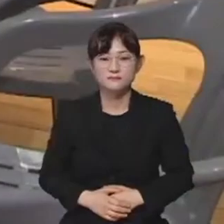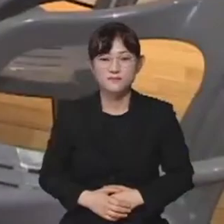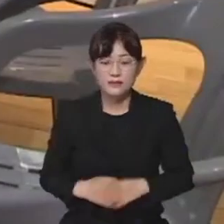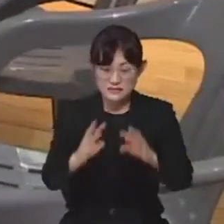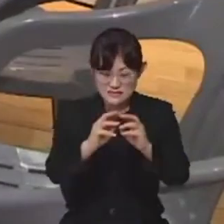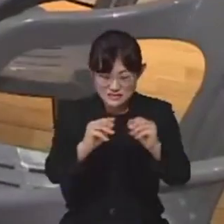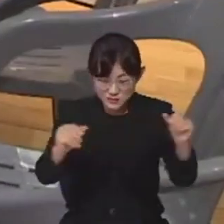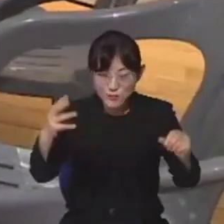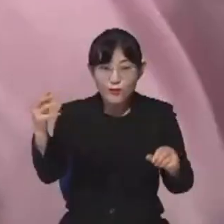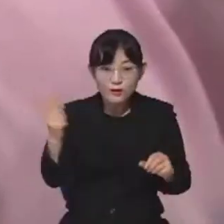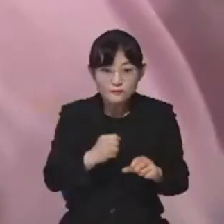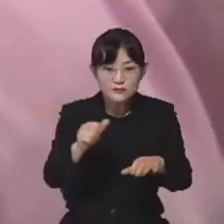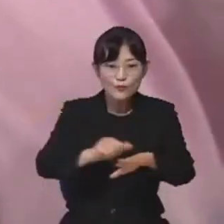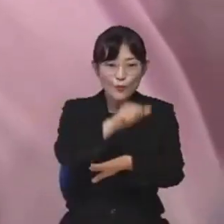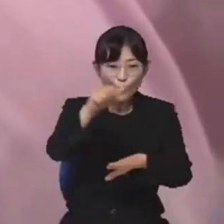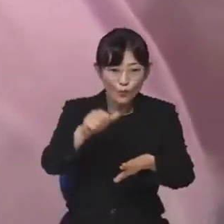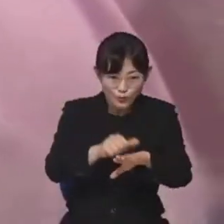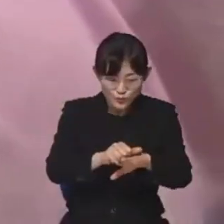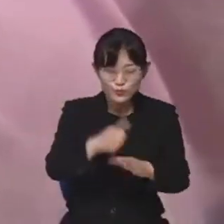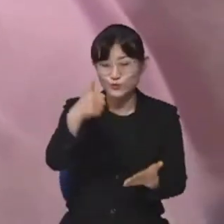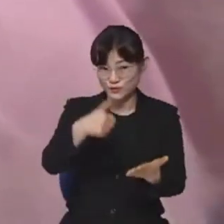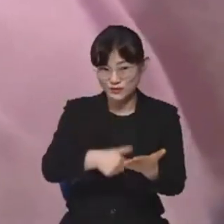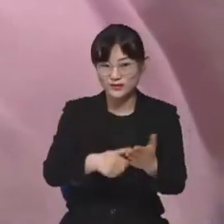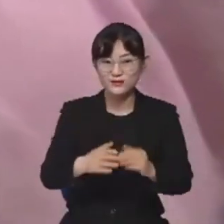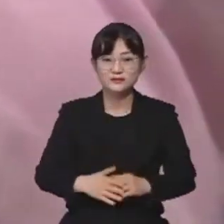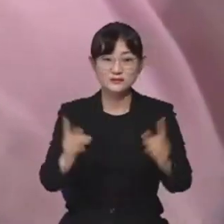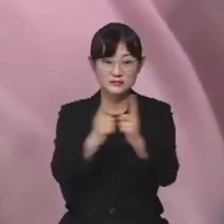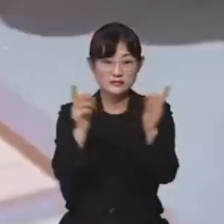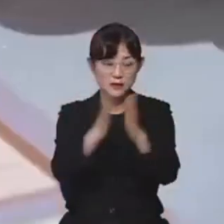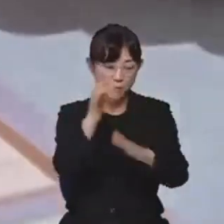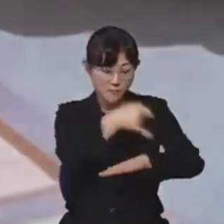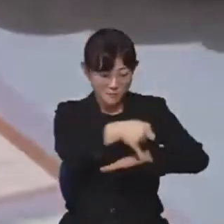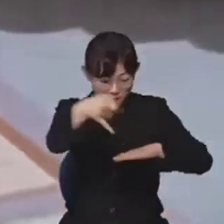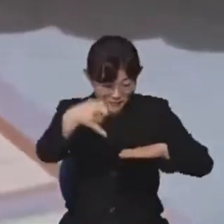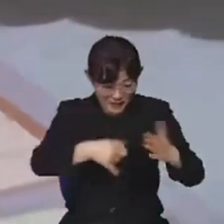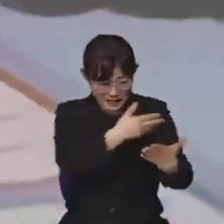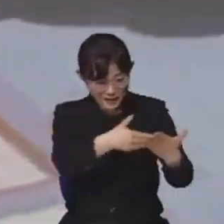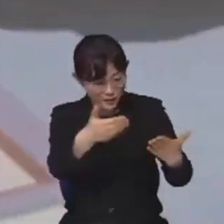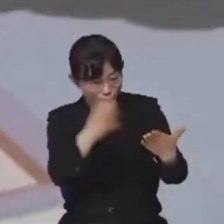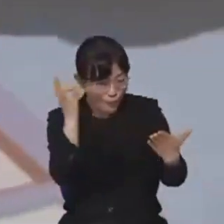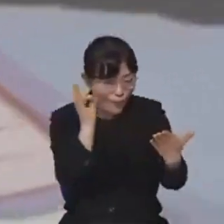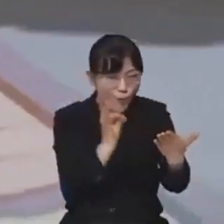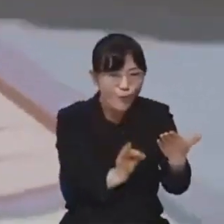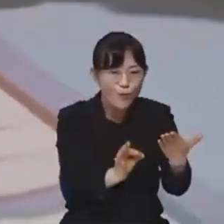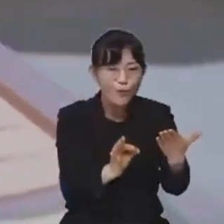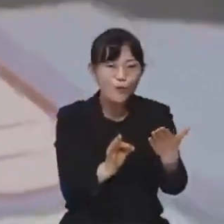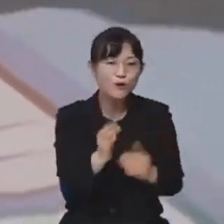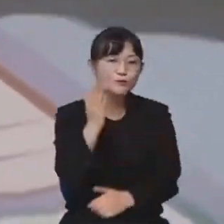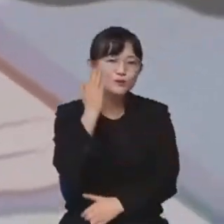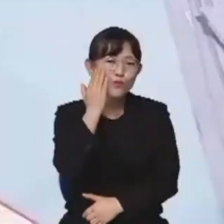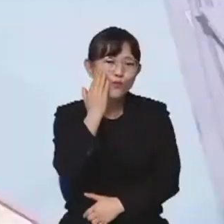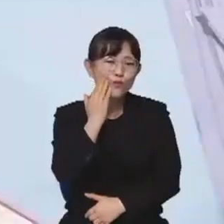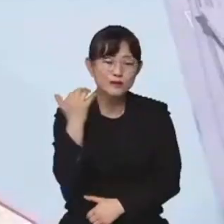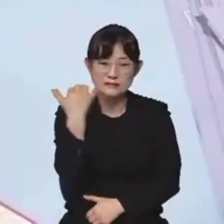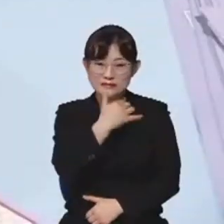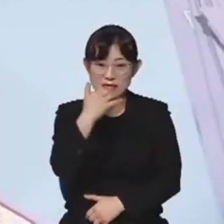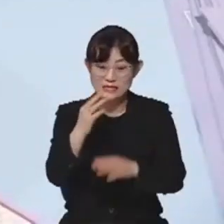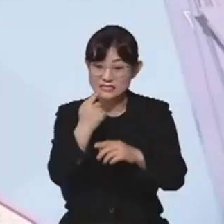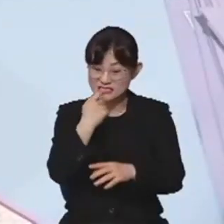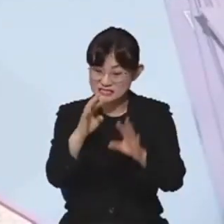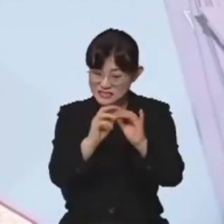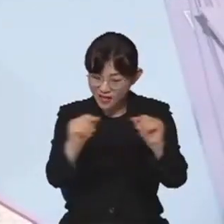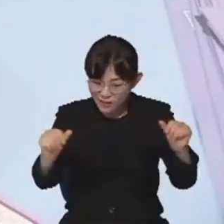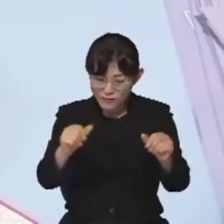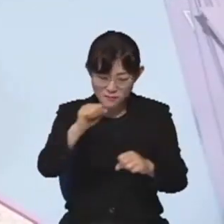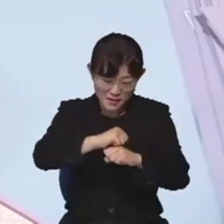점토로 만들어보는 싱가포르 도장. 직접 디자인한 그림을 보며 작은 손으로 초록색, 하얀색 점토를 쌓다